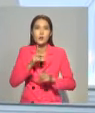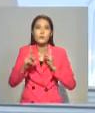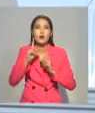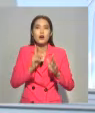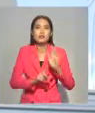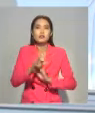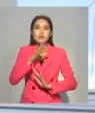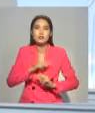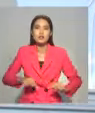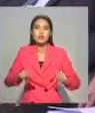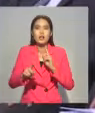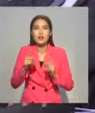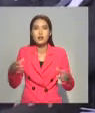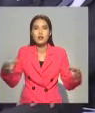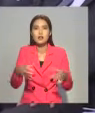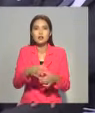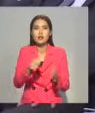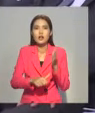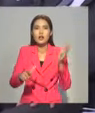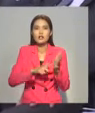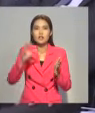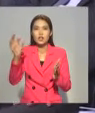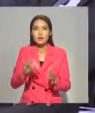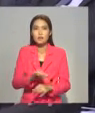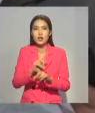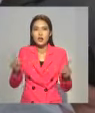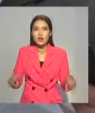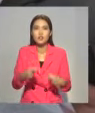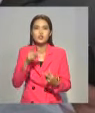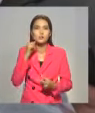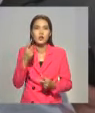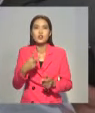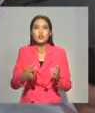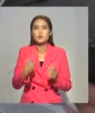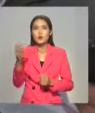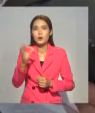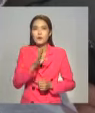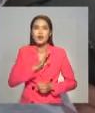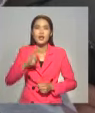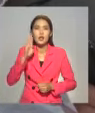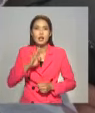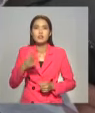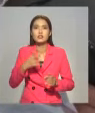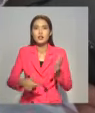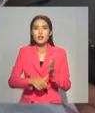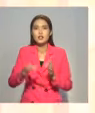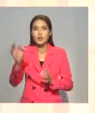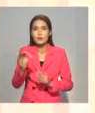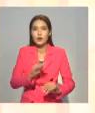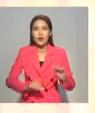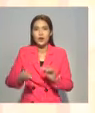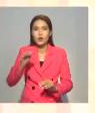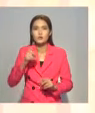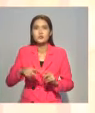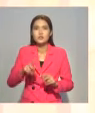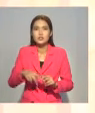Конференция барысында саяси кеңестер қатары 67% жаңарып, жастардың үлесі 21%, әйелдердің үлесі 46% құрады.